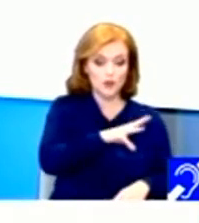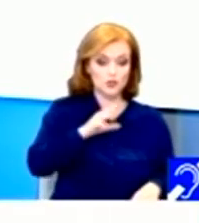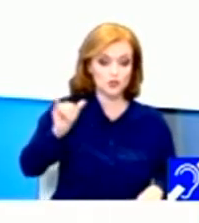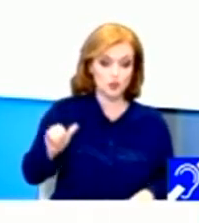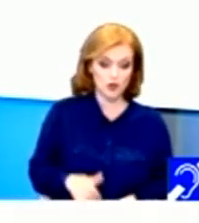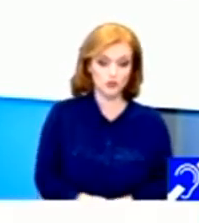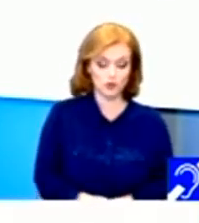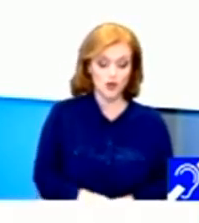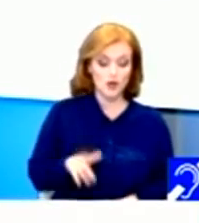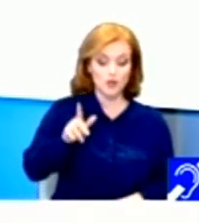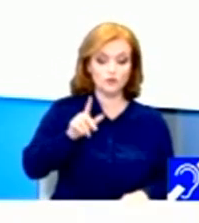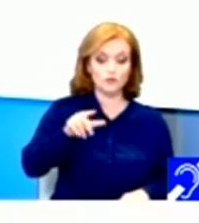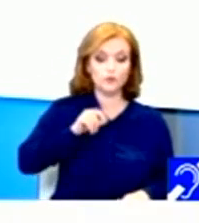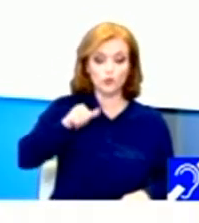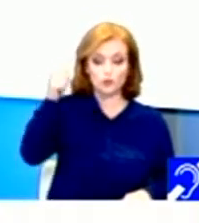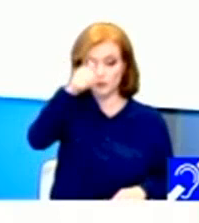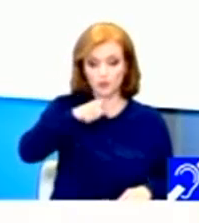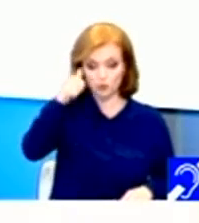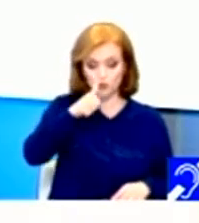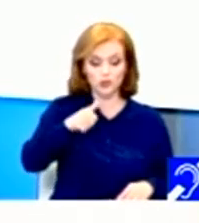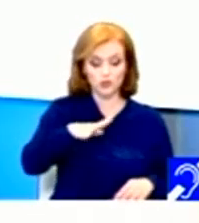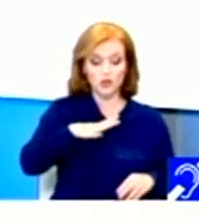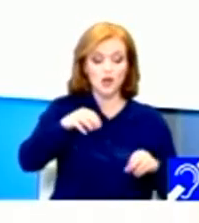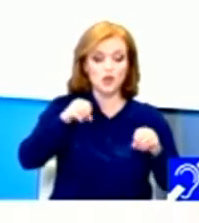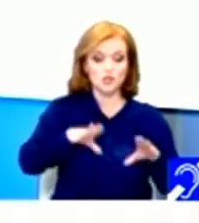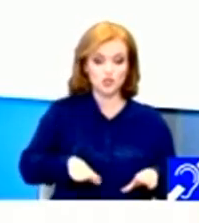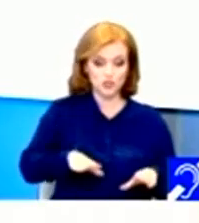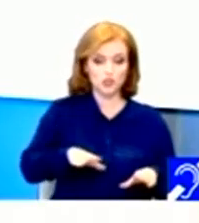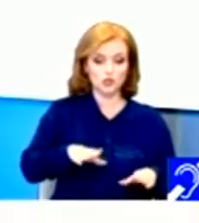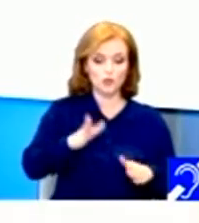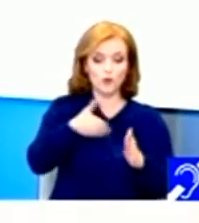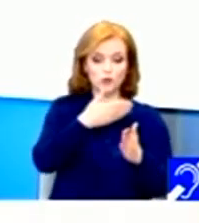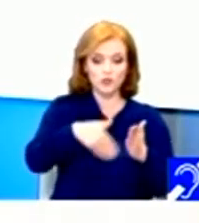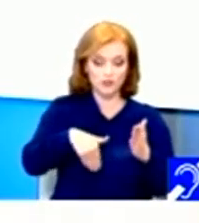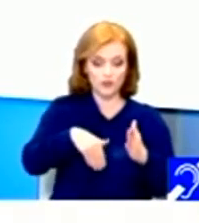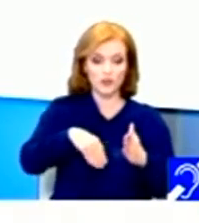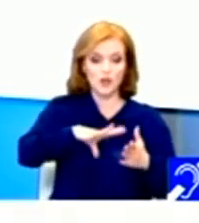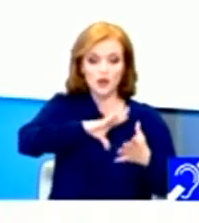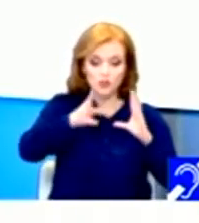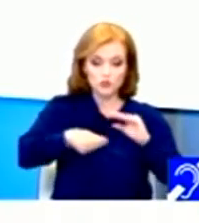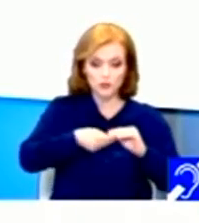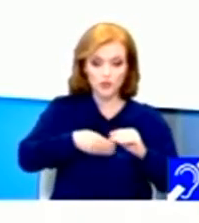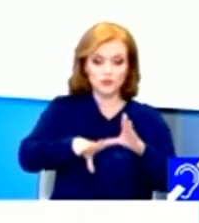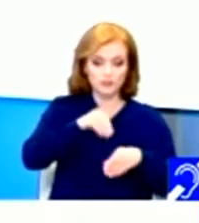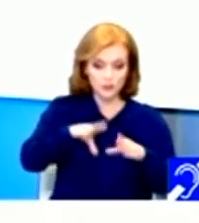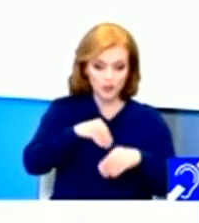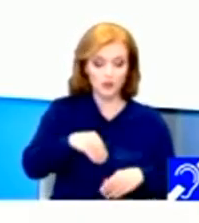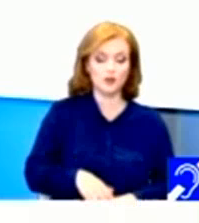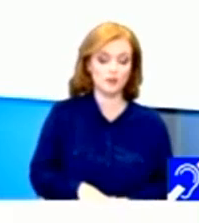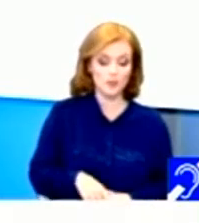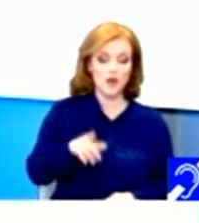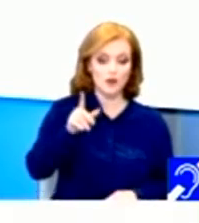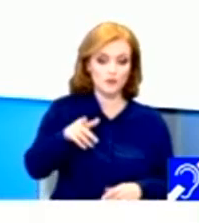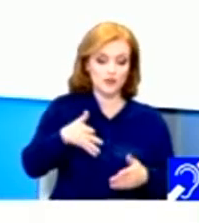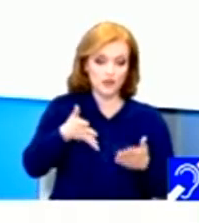anul trecut a instanței de judecată care a invalidat rezultatele scrutinului. De cealaltă parte, opoziția califică decizia de ieri a Curții de